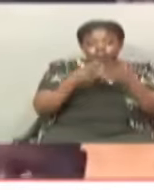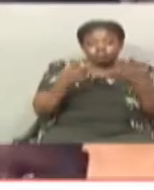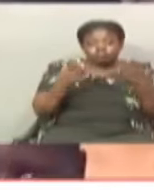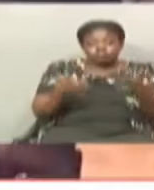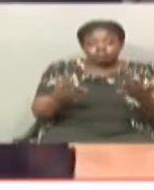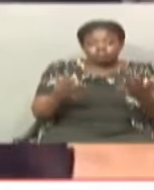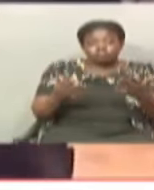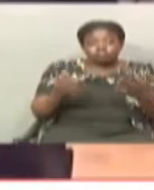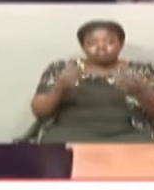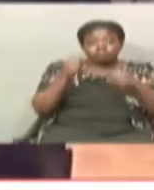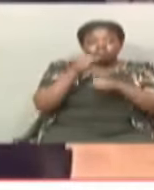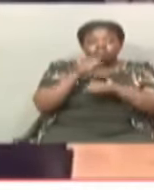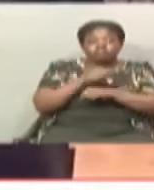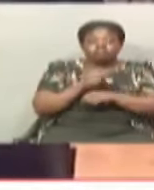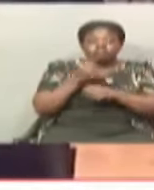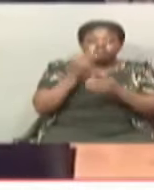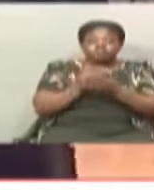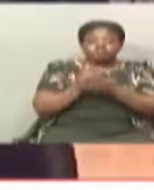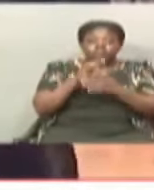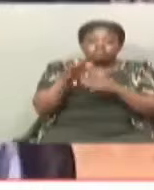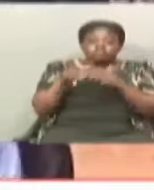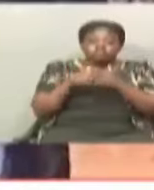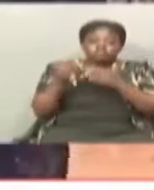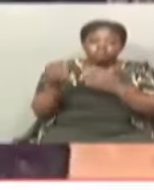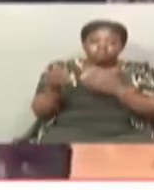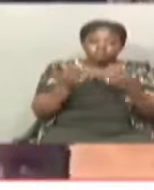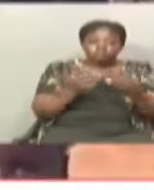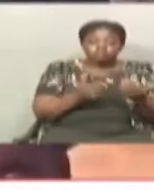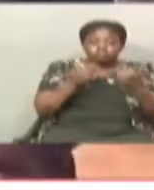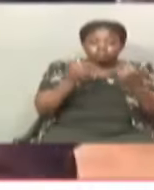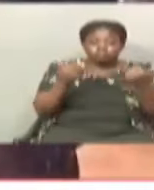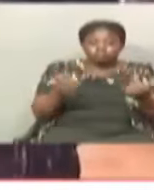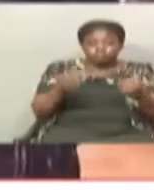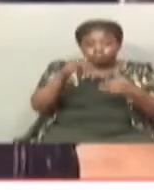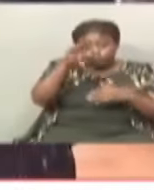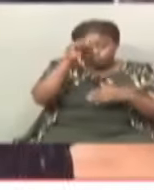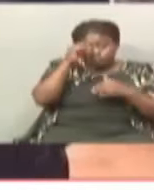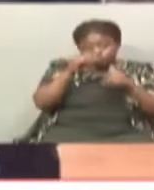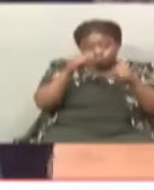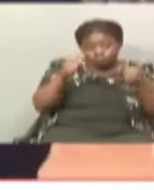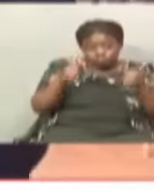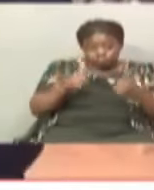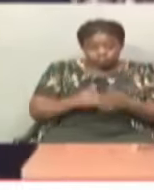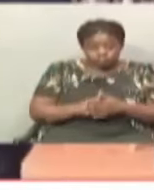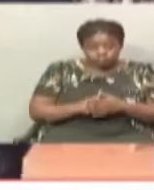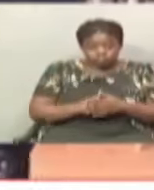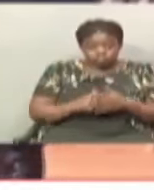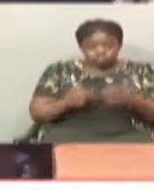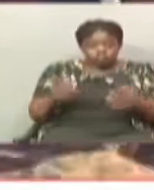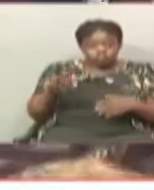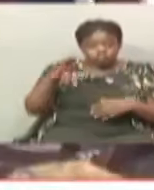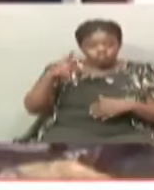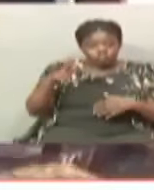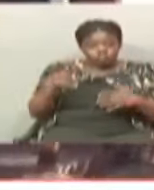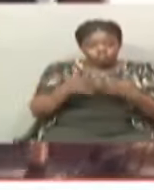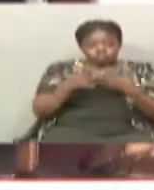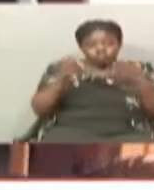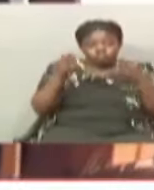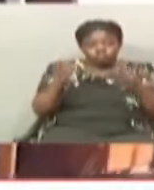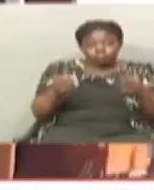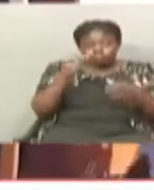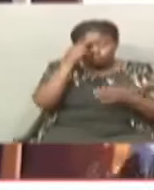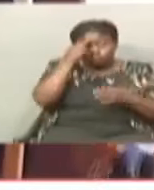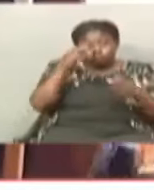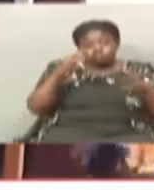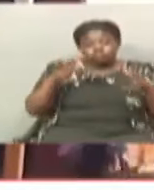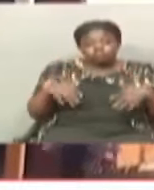eisomero ligemye so mbasaba mwene na mleta abana babenga basoma bulungi ama adigari wabuli chuti chiliwo abazi balazi senyo robu